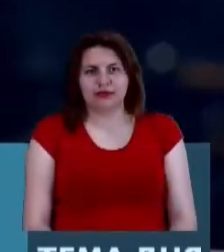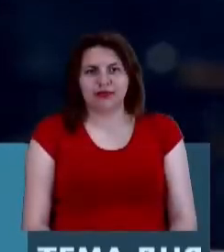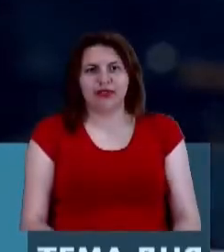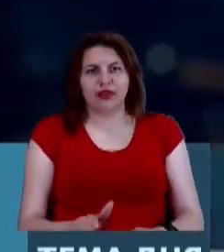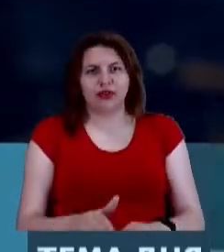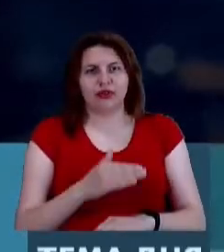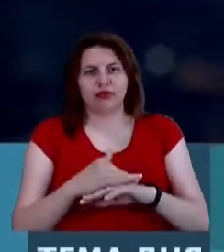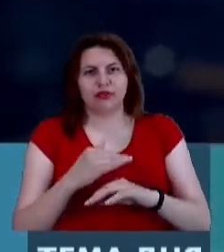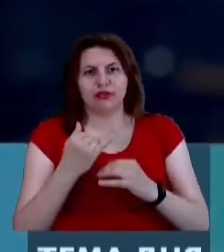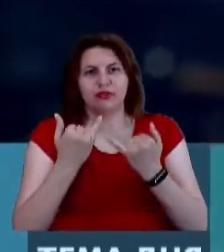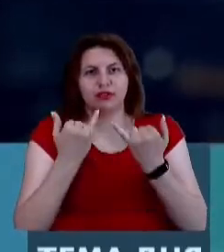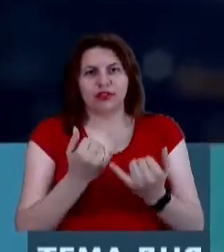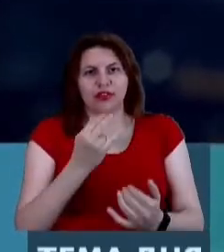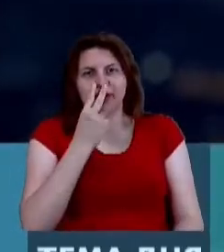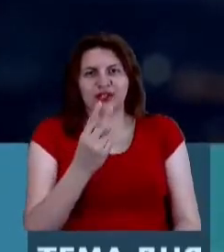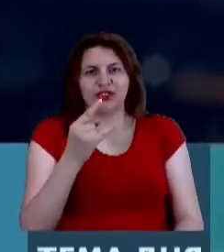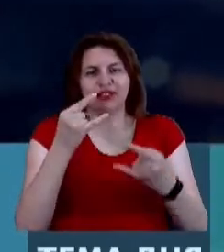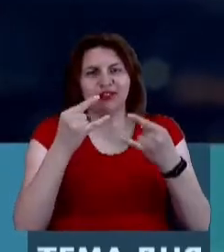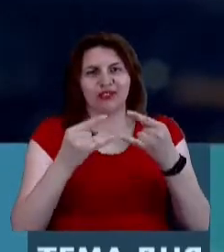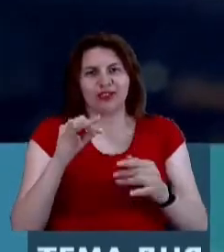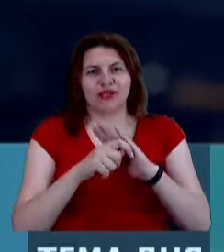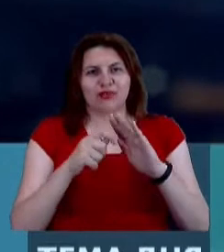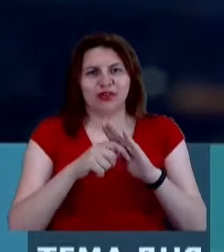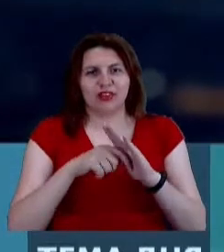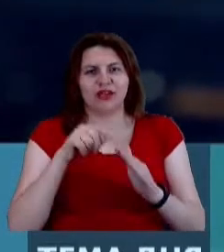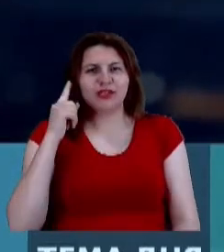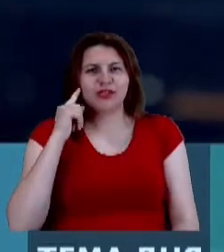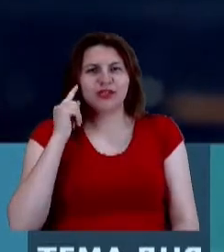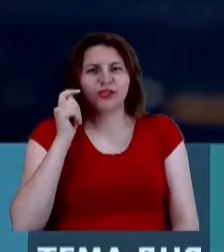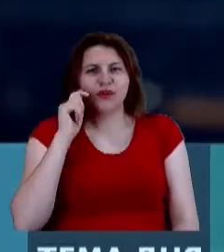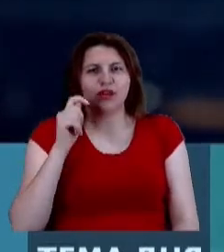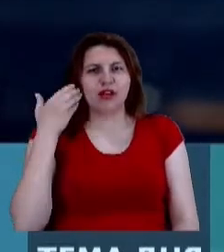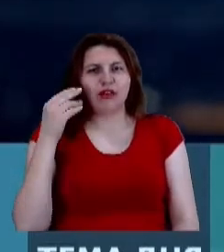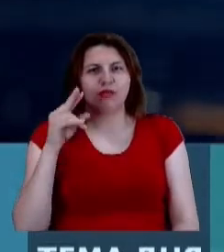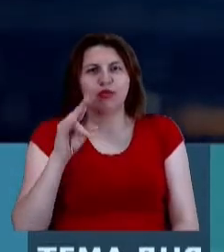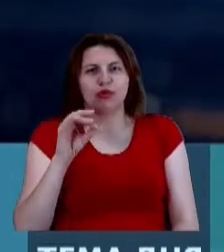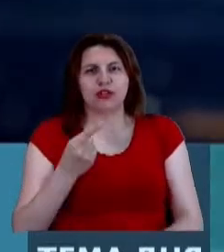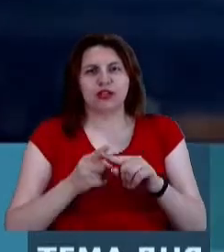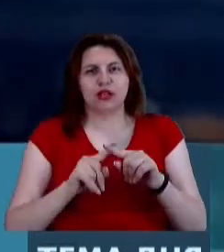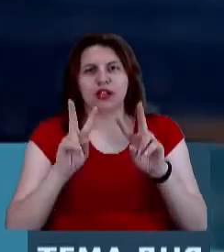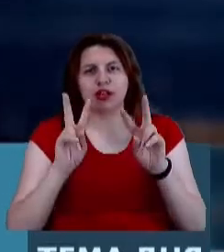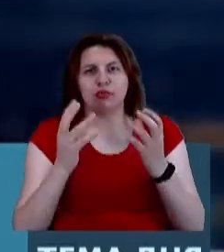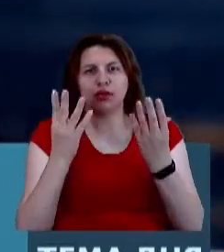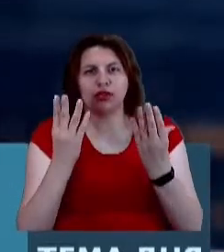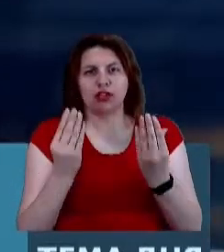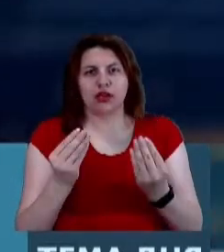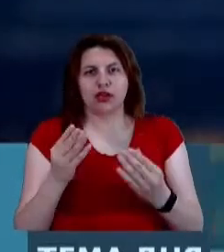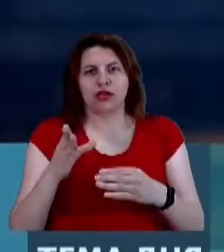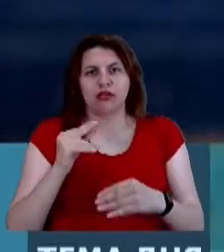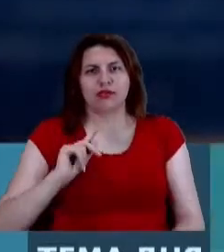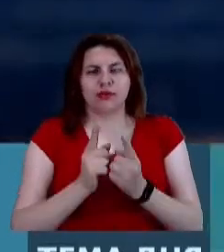Доброго вечора, шановні глядачі телеканалу «UA Донбас», а також слухачі українського радіо «Пульс». Мене звуть Максим Бондарєв, це проект «Тема дня». Разом зі мною